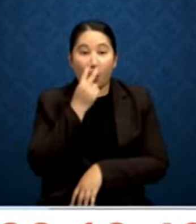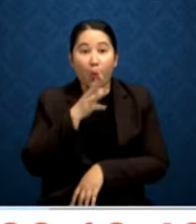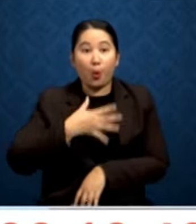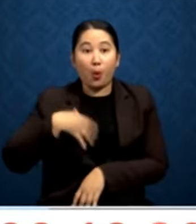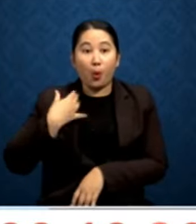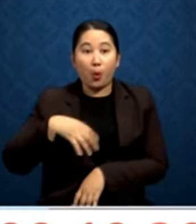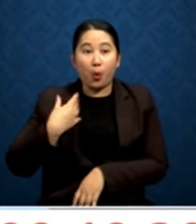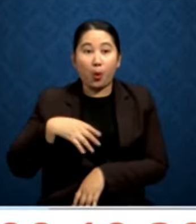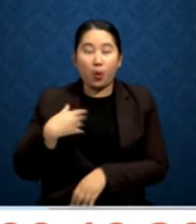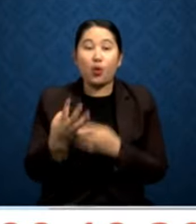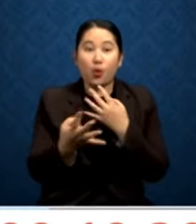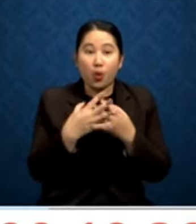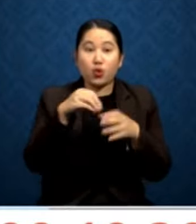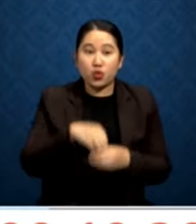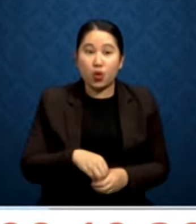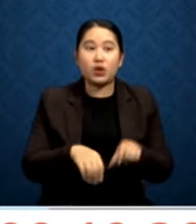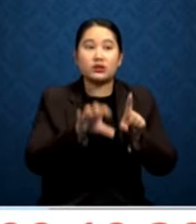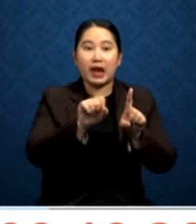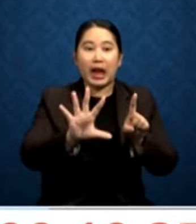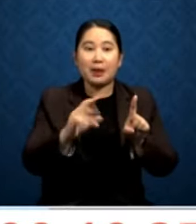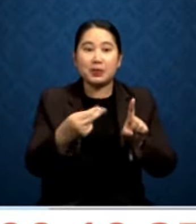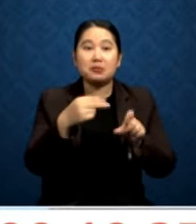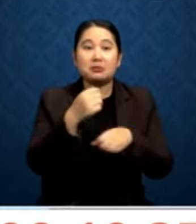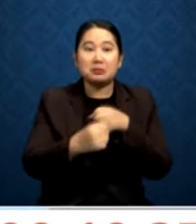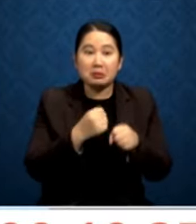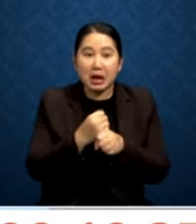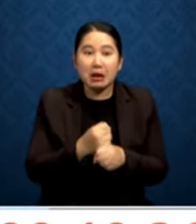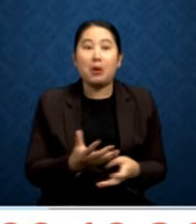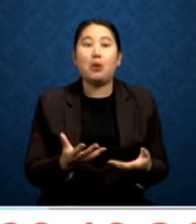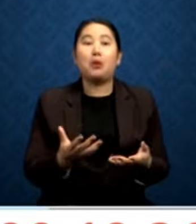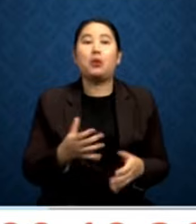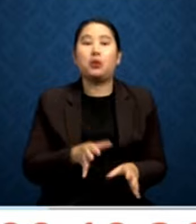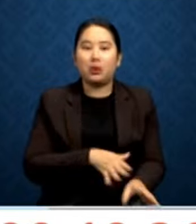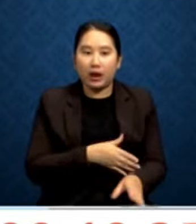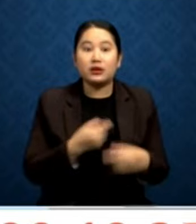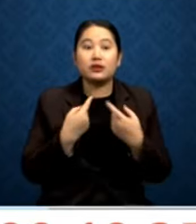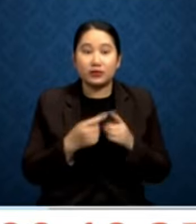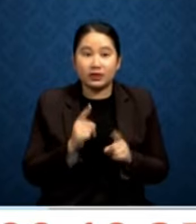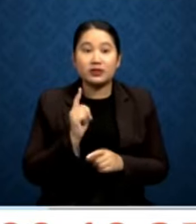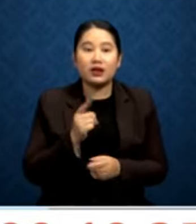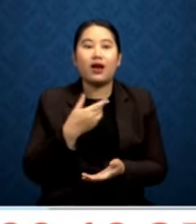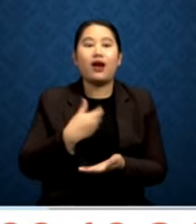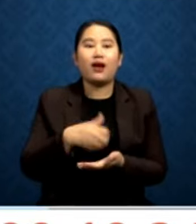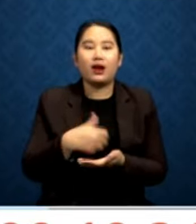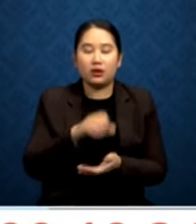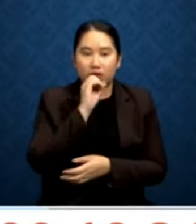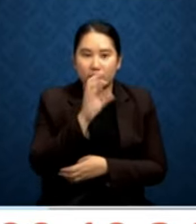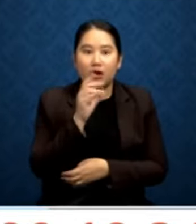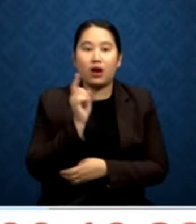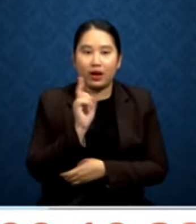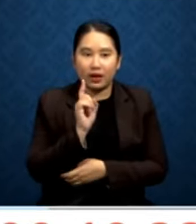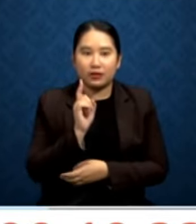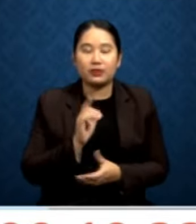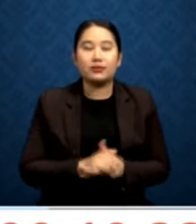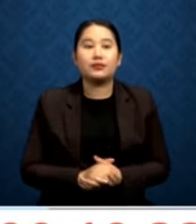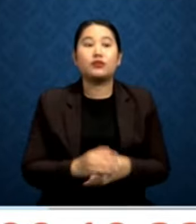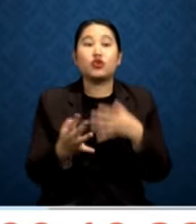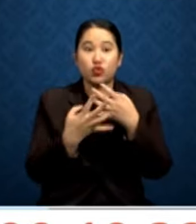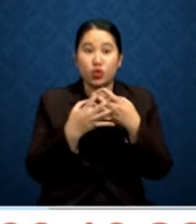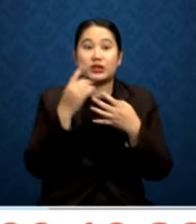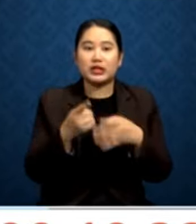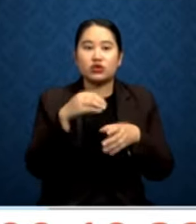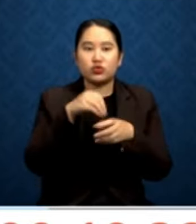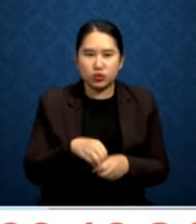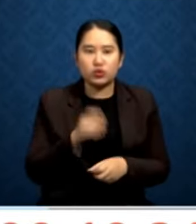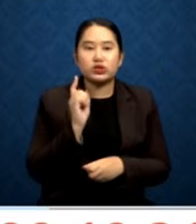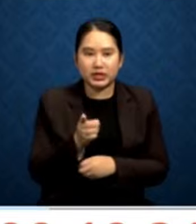จำค้ก 150,ีน่ากลวมากเลยแต่ในความเป็จริเกิดอะไรขึ้นครับจำคุ้กจริงเนี่ย